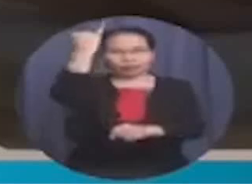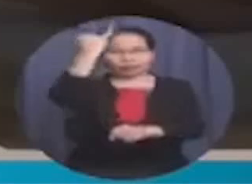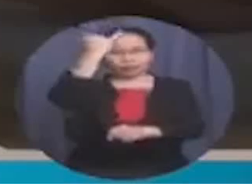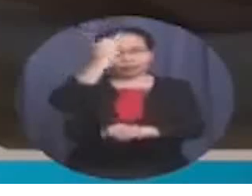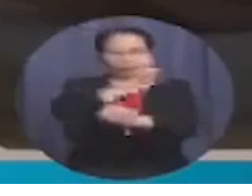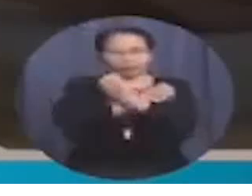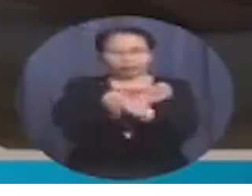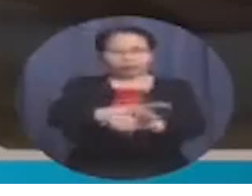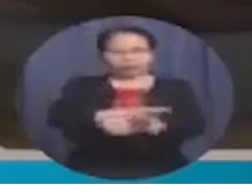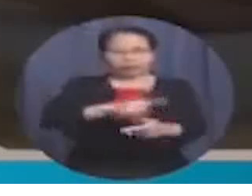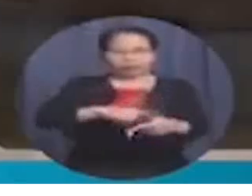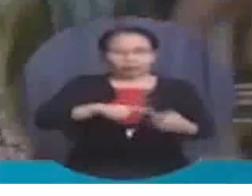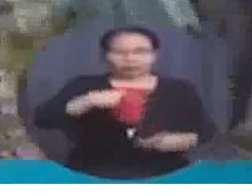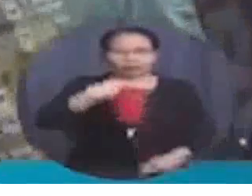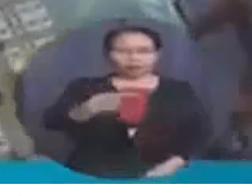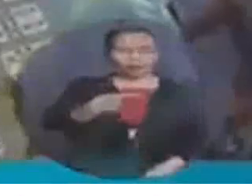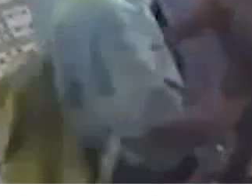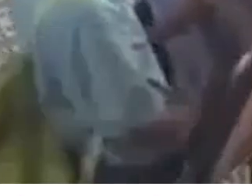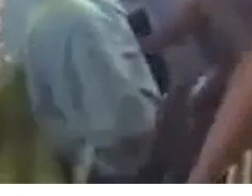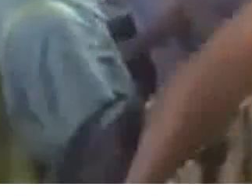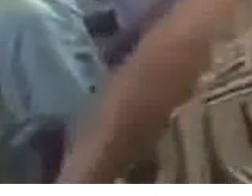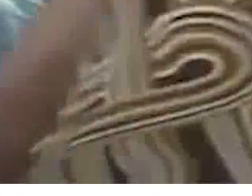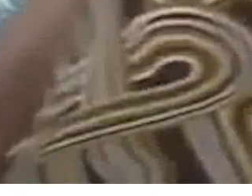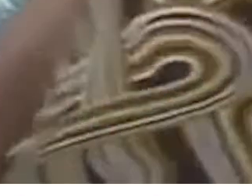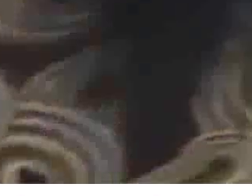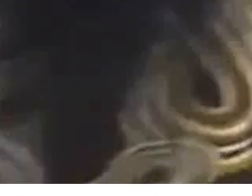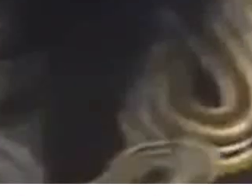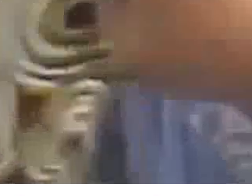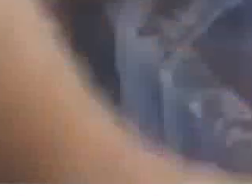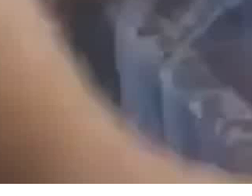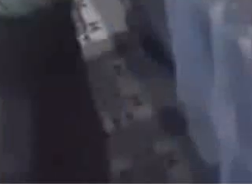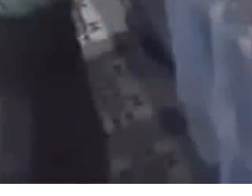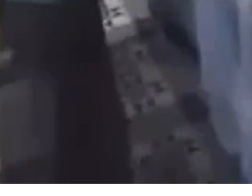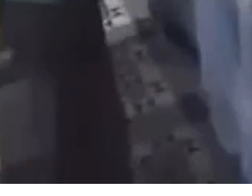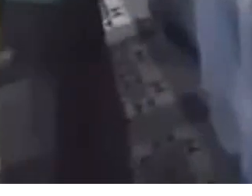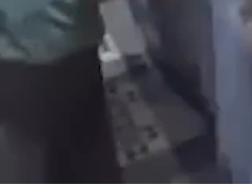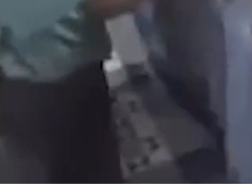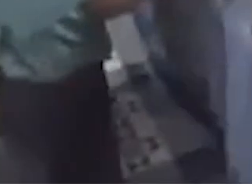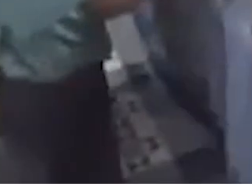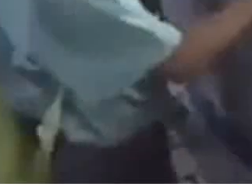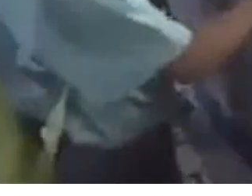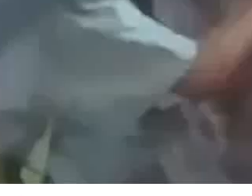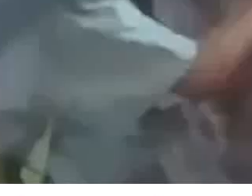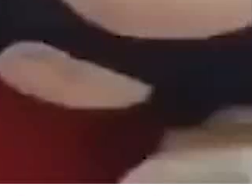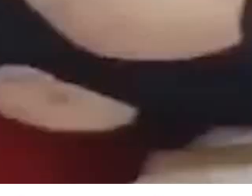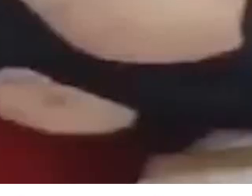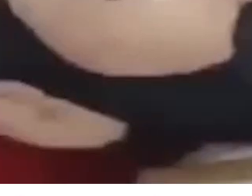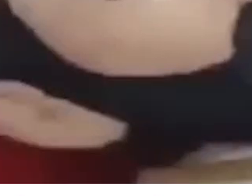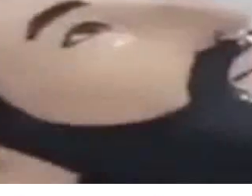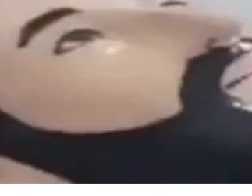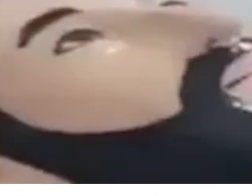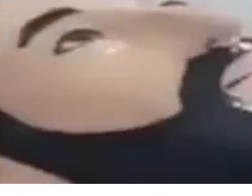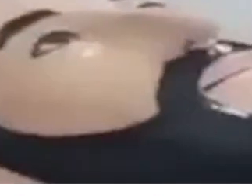ito ikaw, hindi ito niyayakap ko. Patungkol ikaw sa Diyos ito. Sige nga, puntahan natin yung katwiran mo